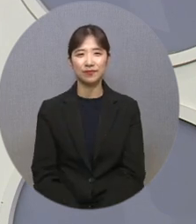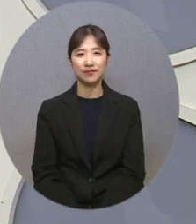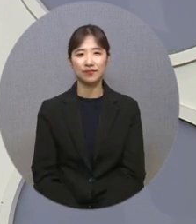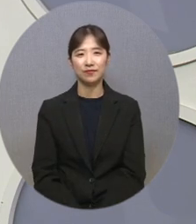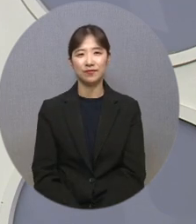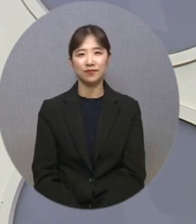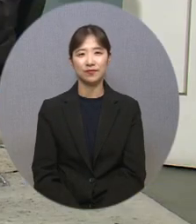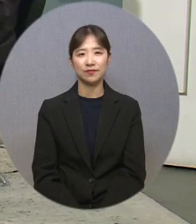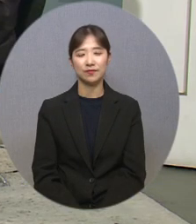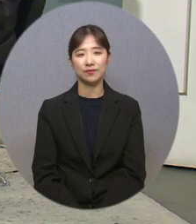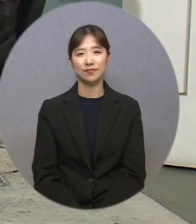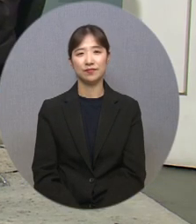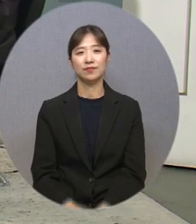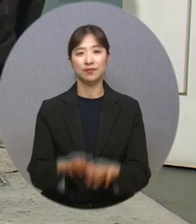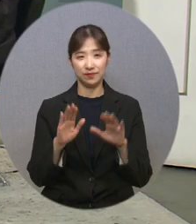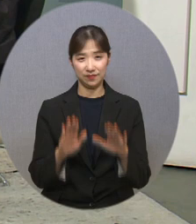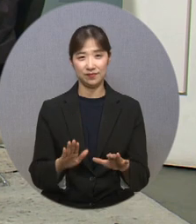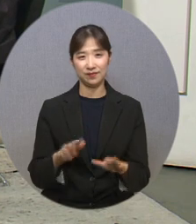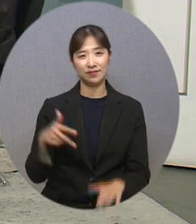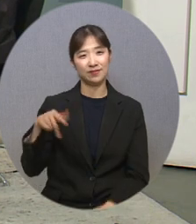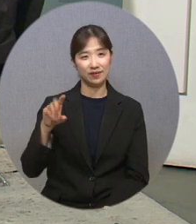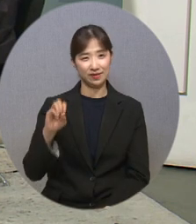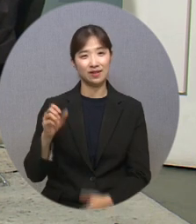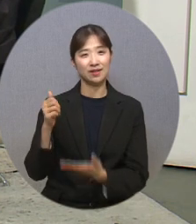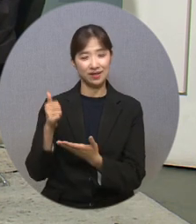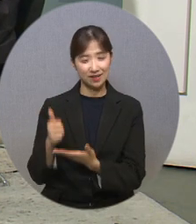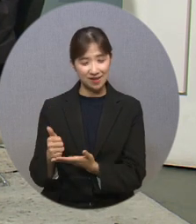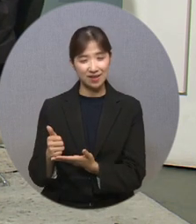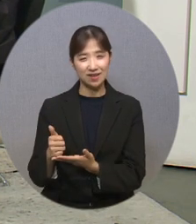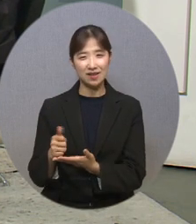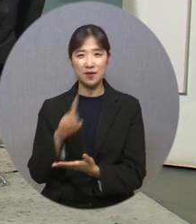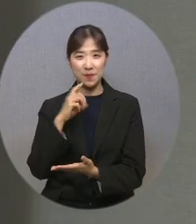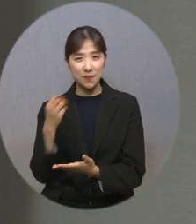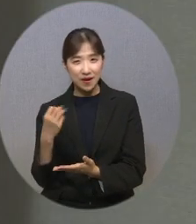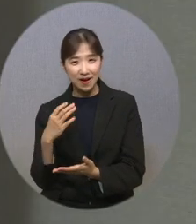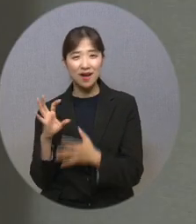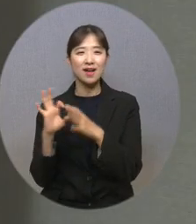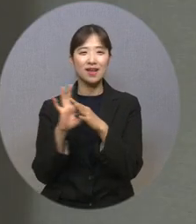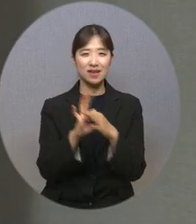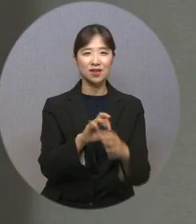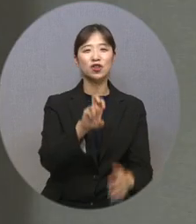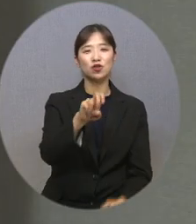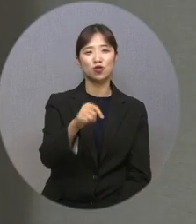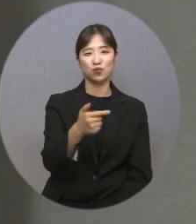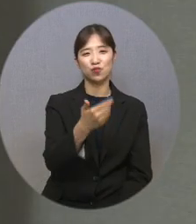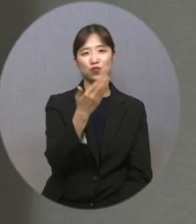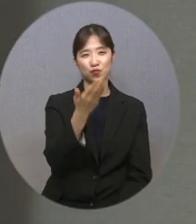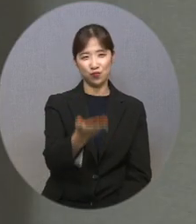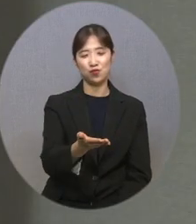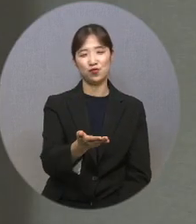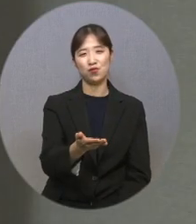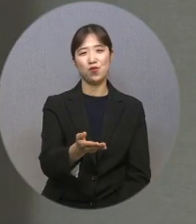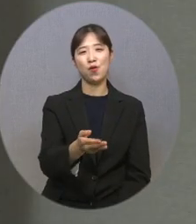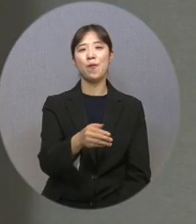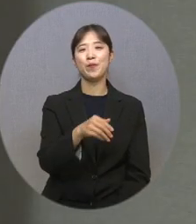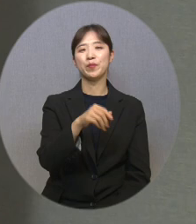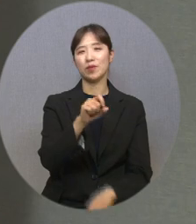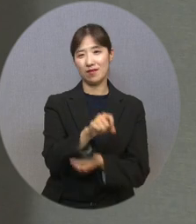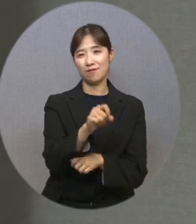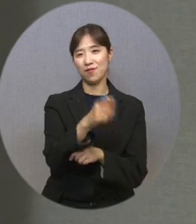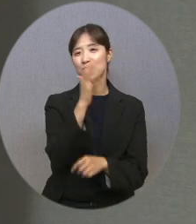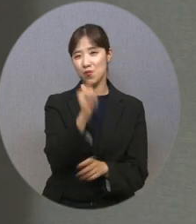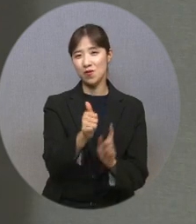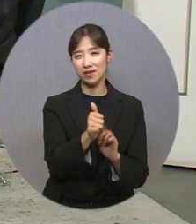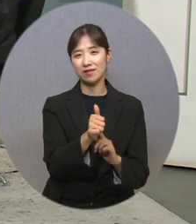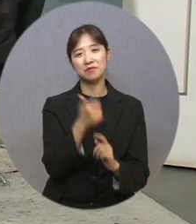그래서 이제 장희지 씨 얘기에 이어서 우리 문무일 사무총장한테 여쭤보겠는데